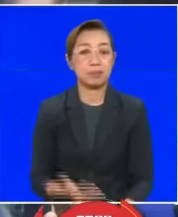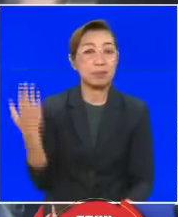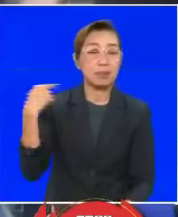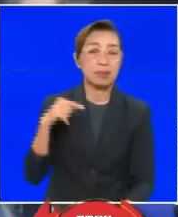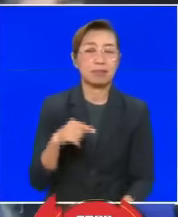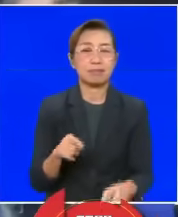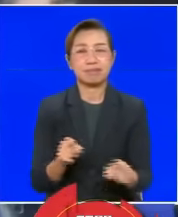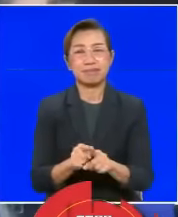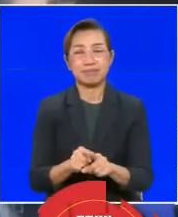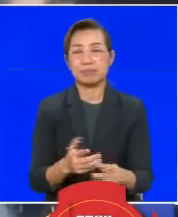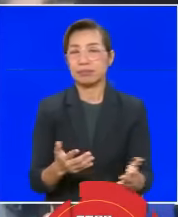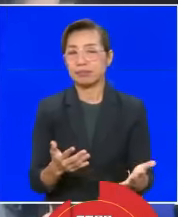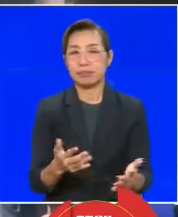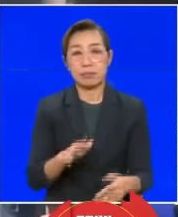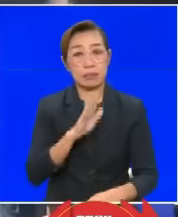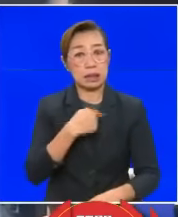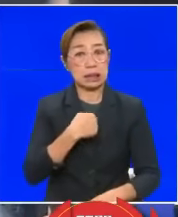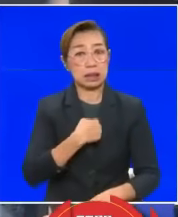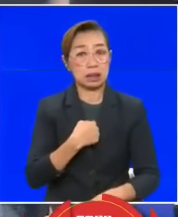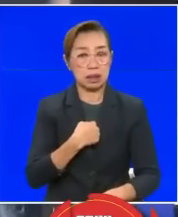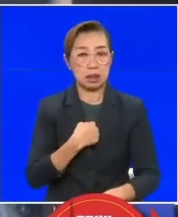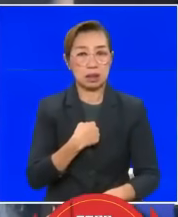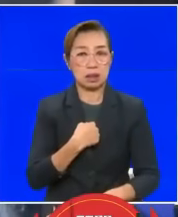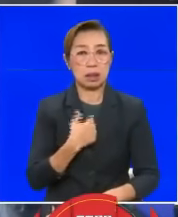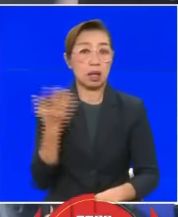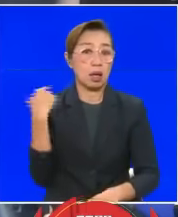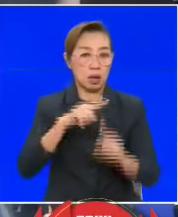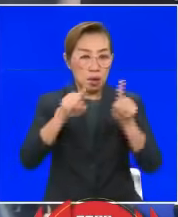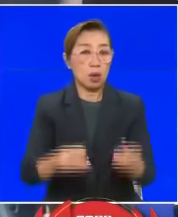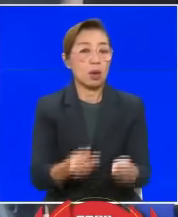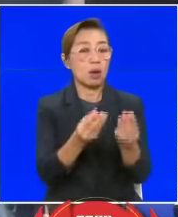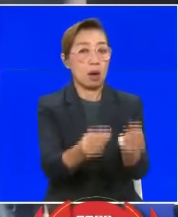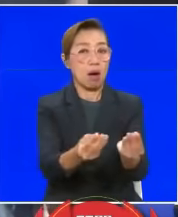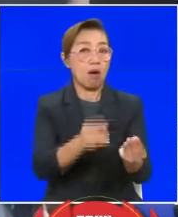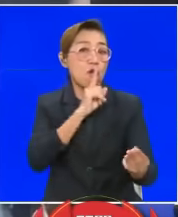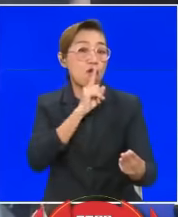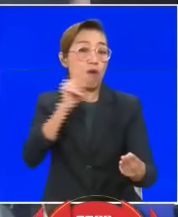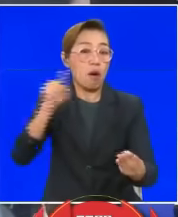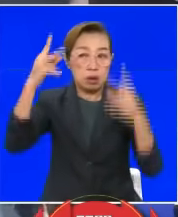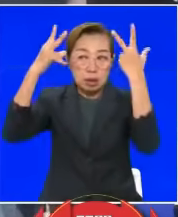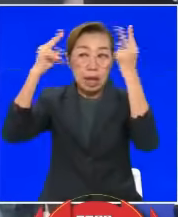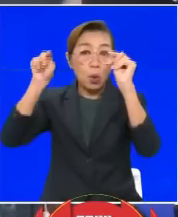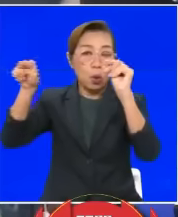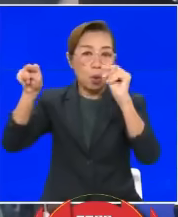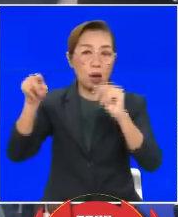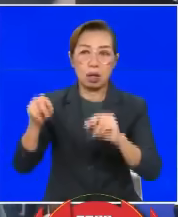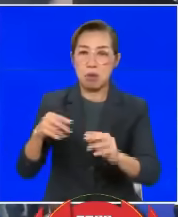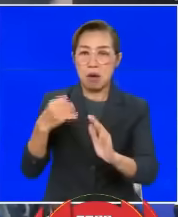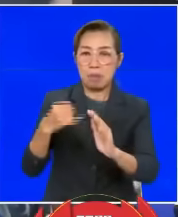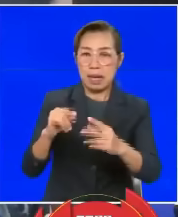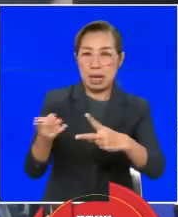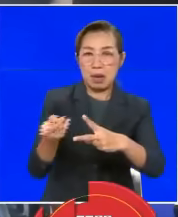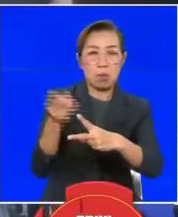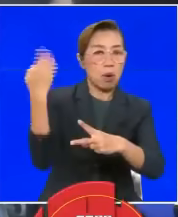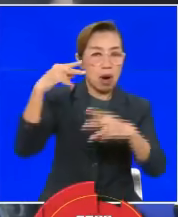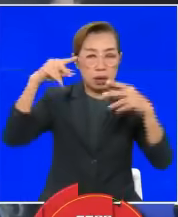ออกทีนี้อย่างงี้นะครับการที่ผมเอ่อยื่นร้องนายกนะกรณีแต่งตั้งผปตรเอ่อที่ผ่านมาโดยพิชอบ